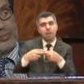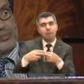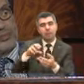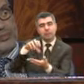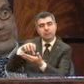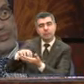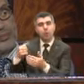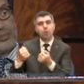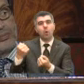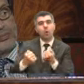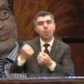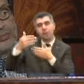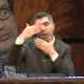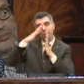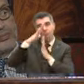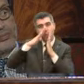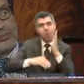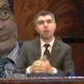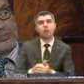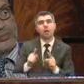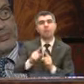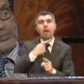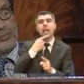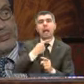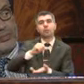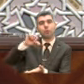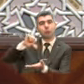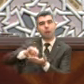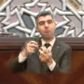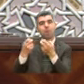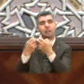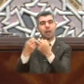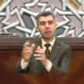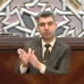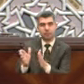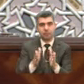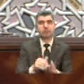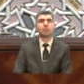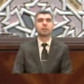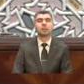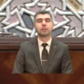مدن وأقاليم المملكة، إقليم دريوش نموذجا. كلمة السيد الوزير الجواب.